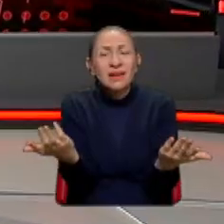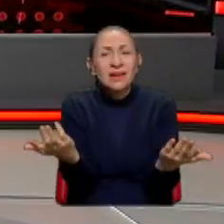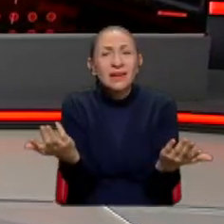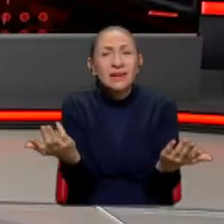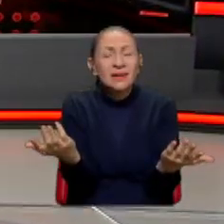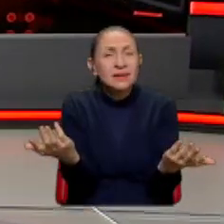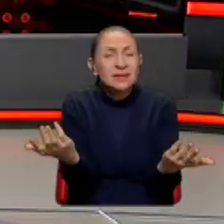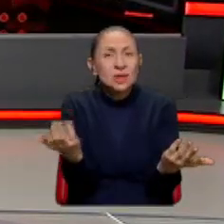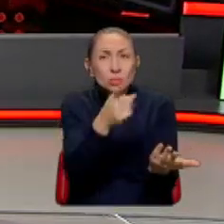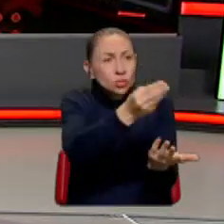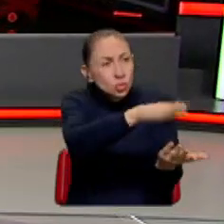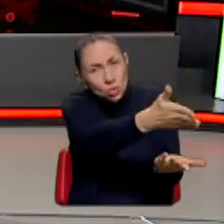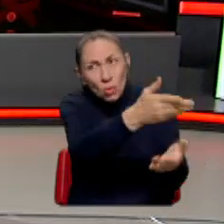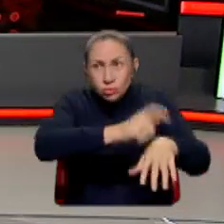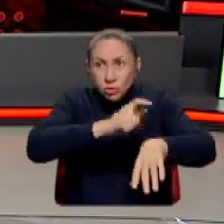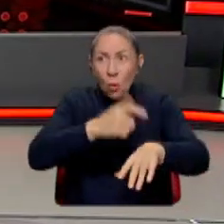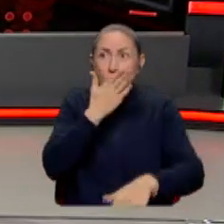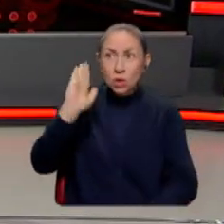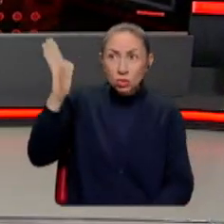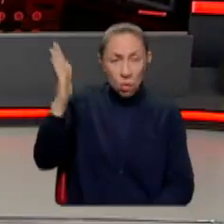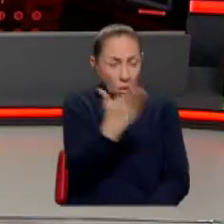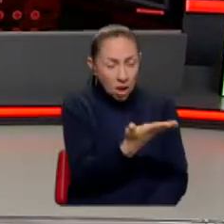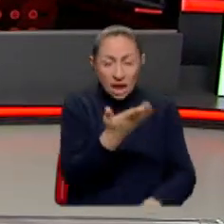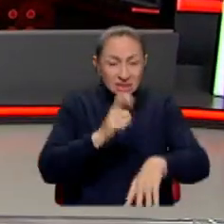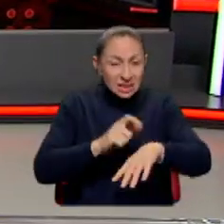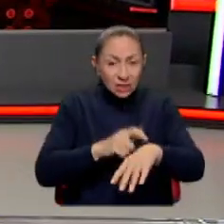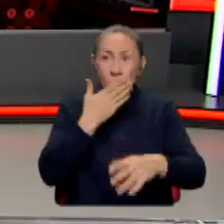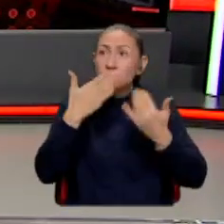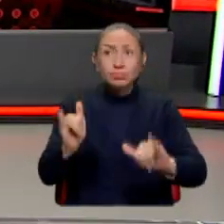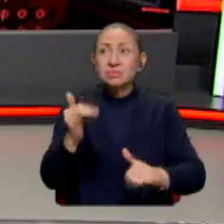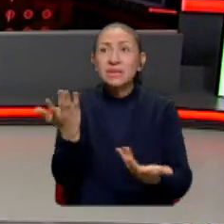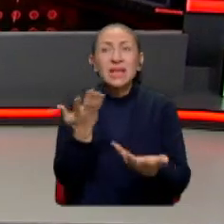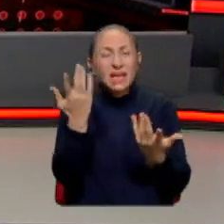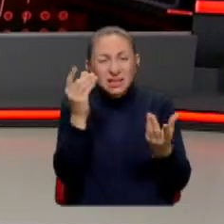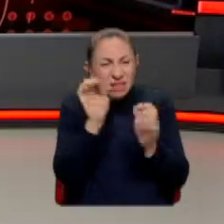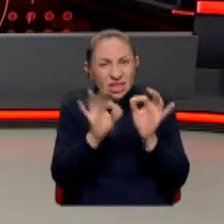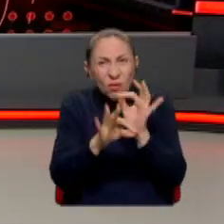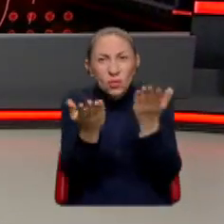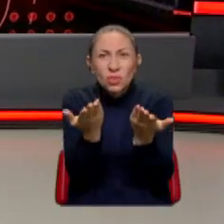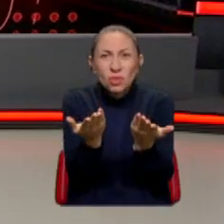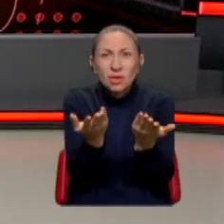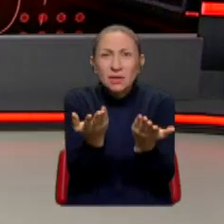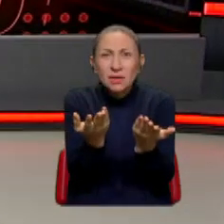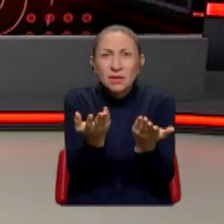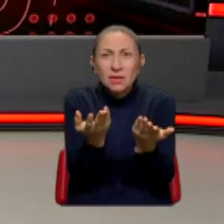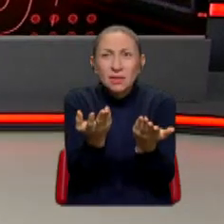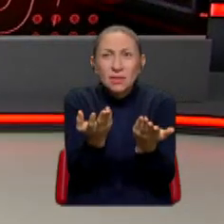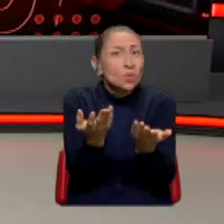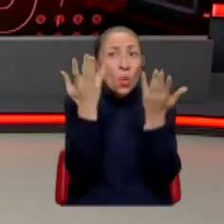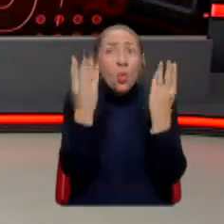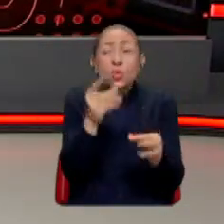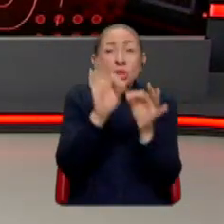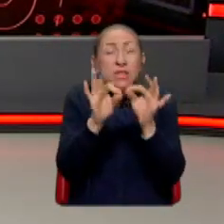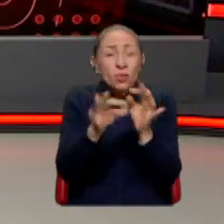Nerede ya bu çocuklar bu saatlerde Okula gidiyorlar hangi saatlerde okuldan çıkıyorlar neyin tasarrufunu yapıyorsunuz siz Ne oldu